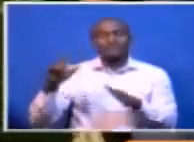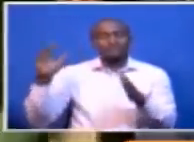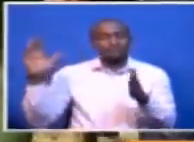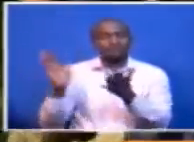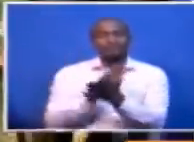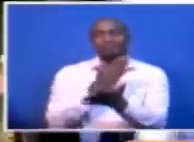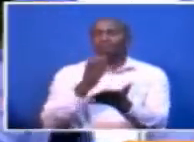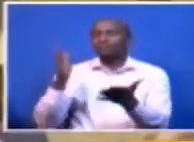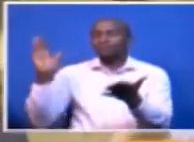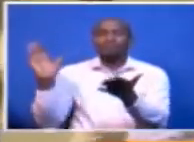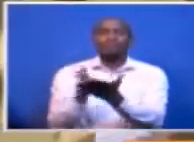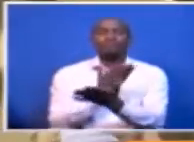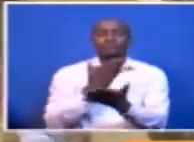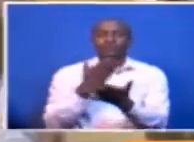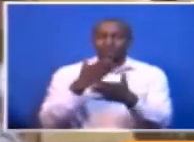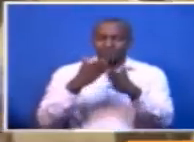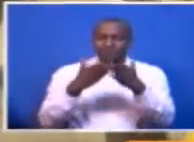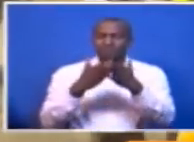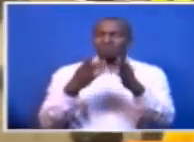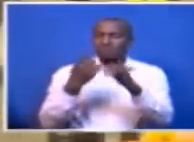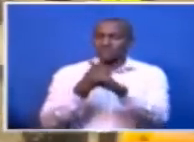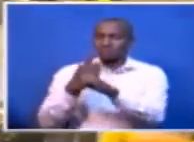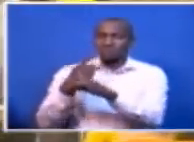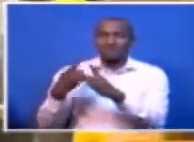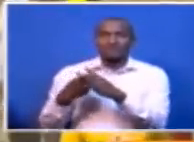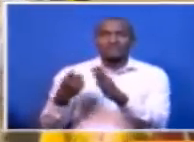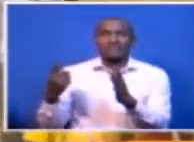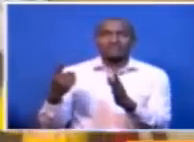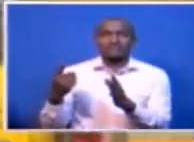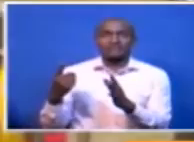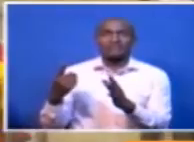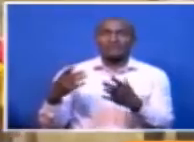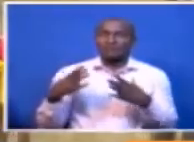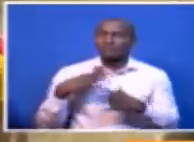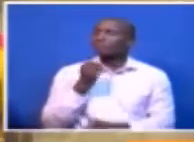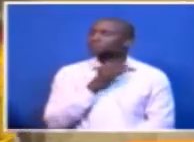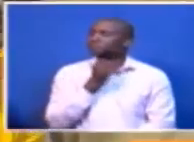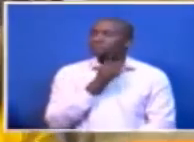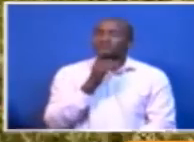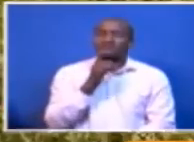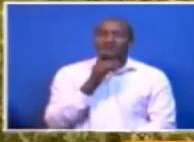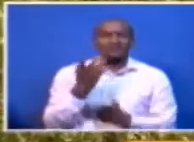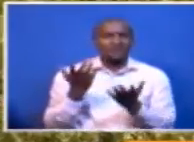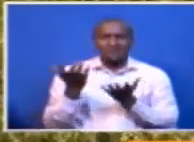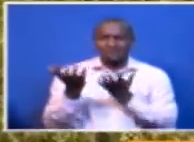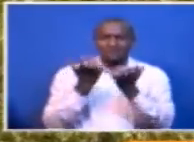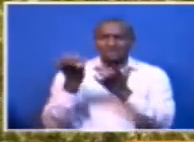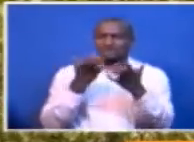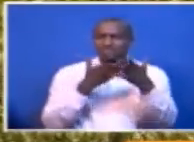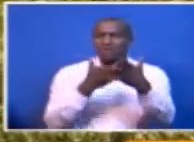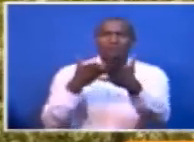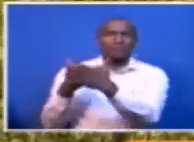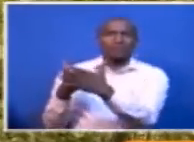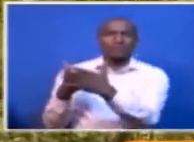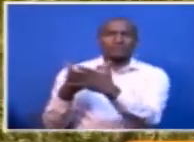miradi mbalimbali. Hata hivyo, baadhi ya waathiriwa wa shughuli hiyo wamelalamikia hatua ya Sonko wakidai anawaharibia biashara.